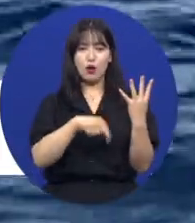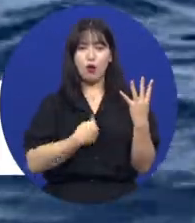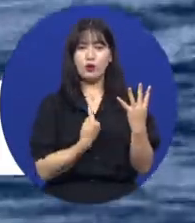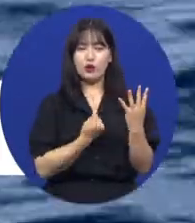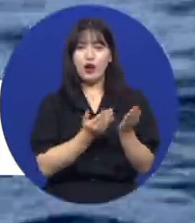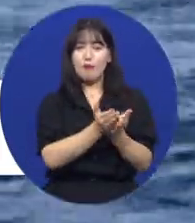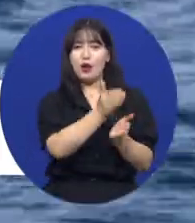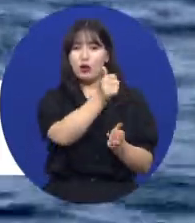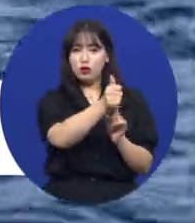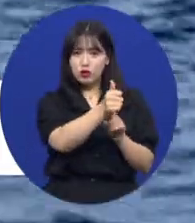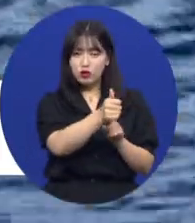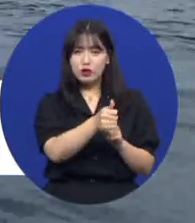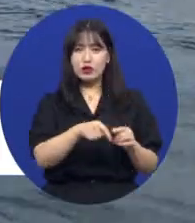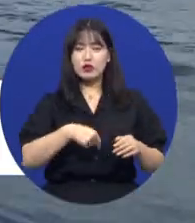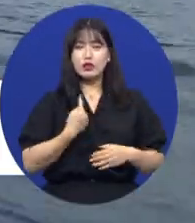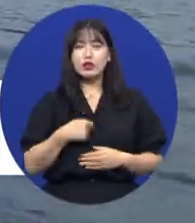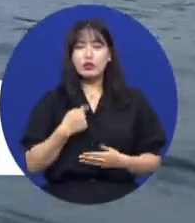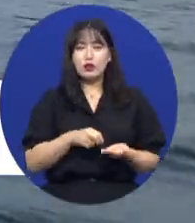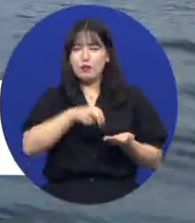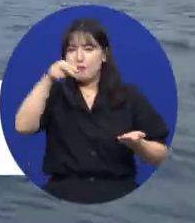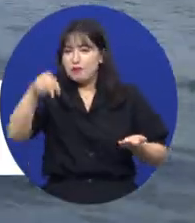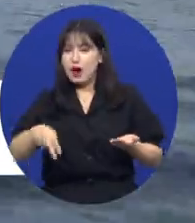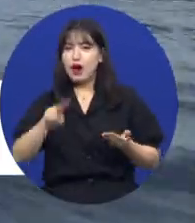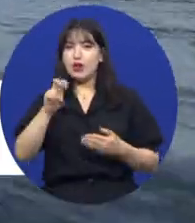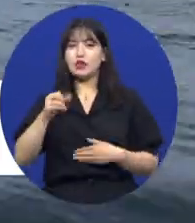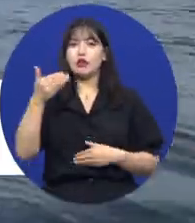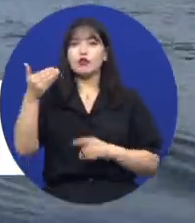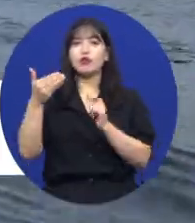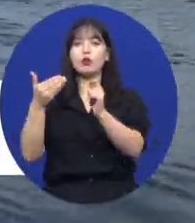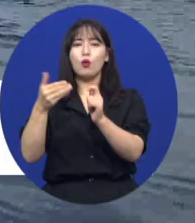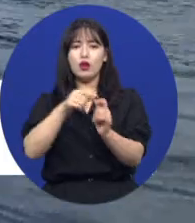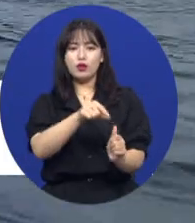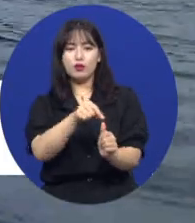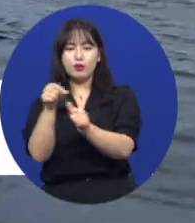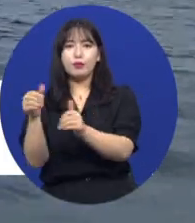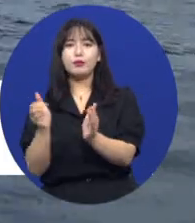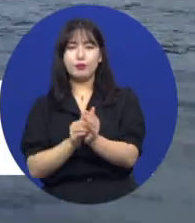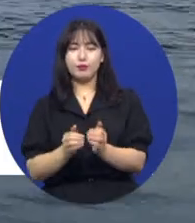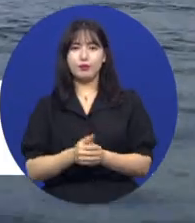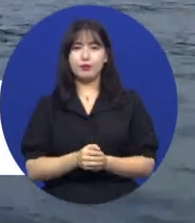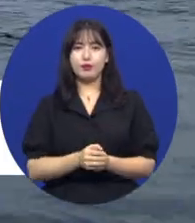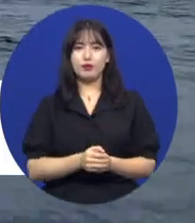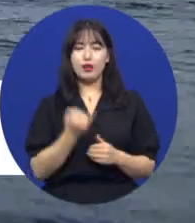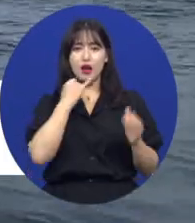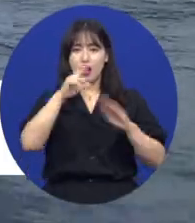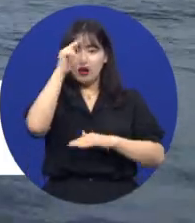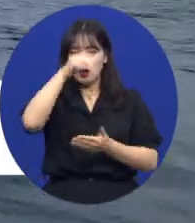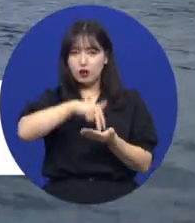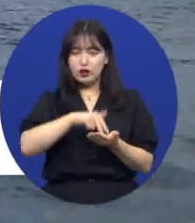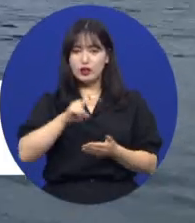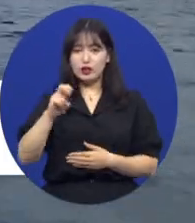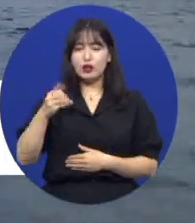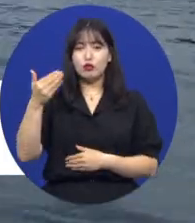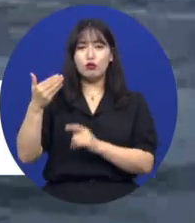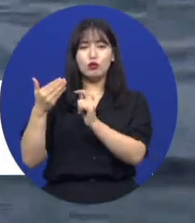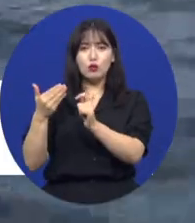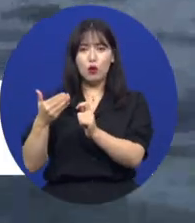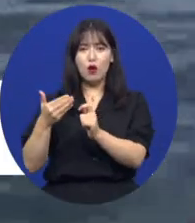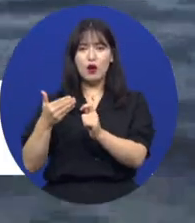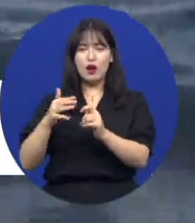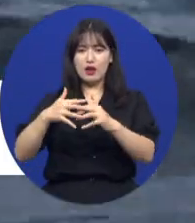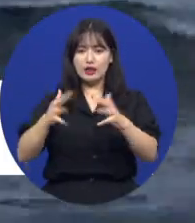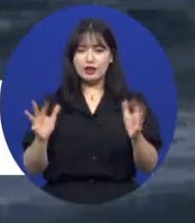선장은 스스로 배에서 탈출의 29톤 어선의 구조됐습니다 애경은 29톤 어선이 그물을